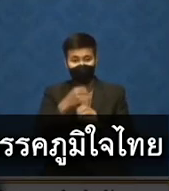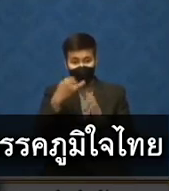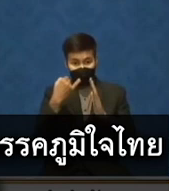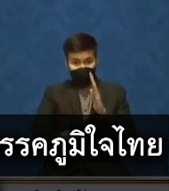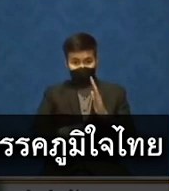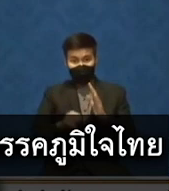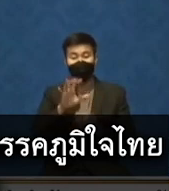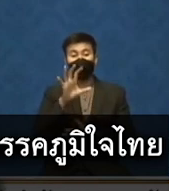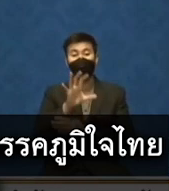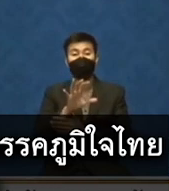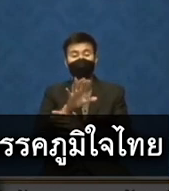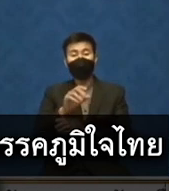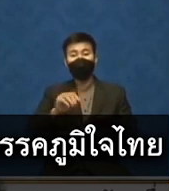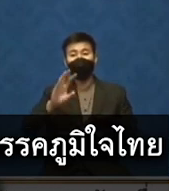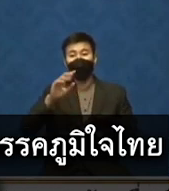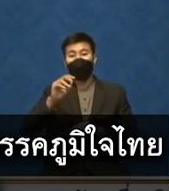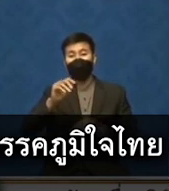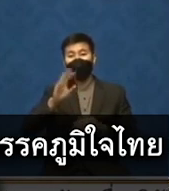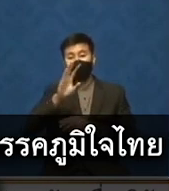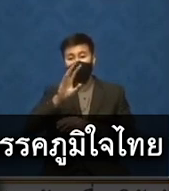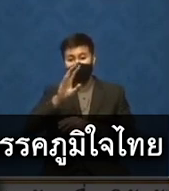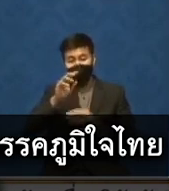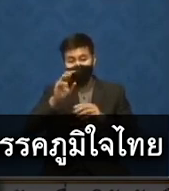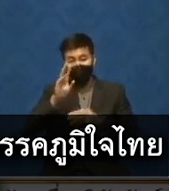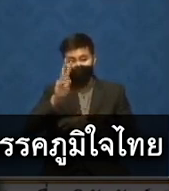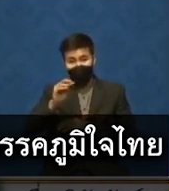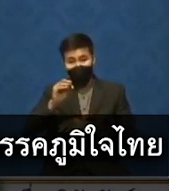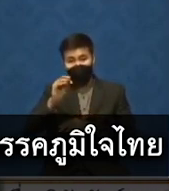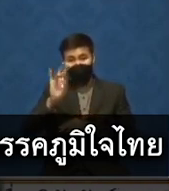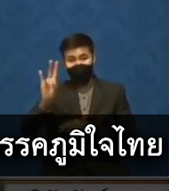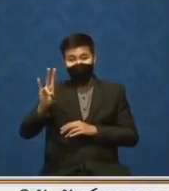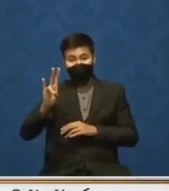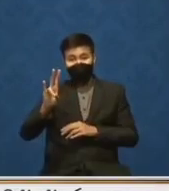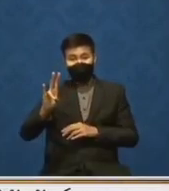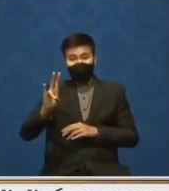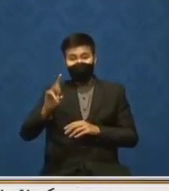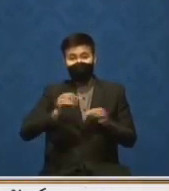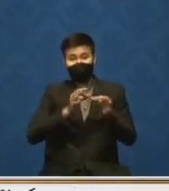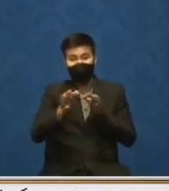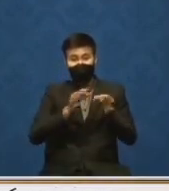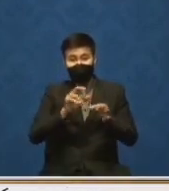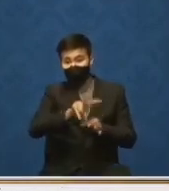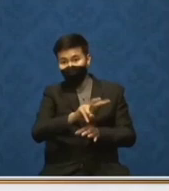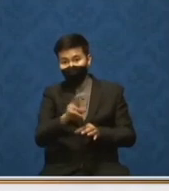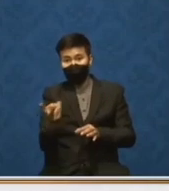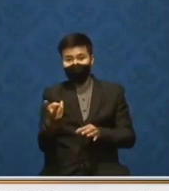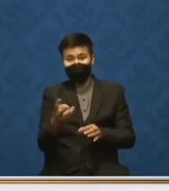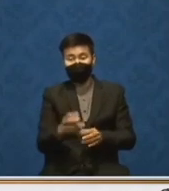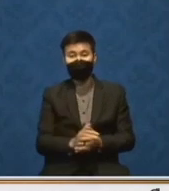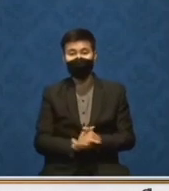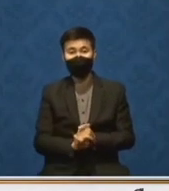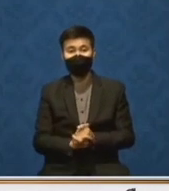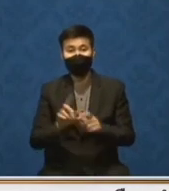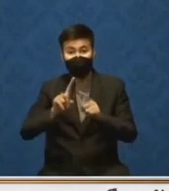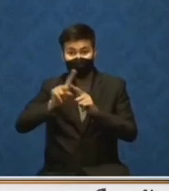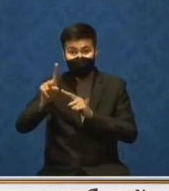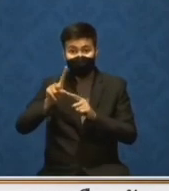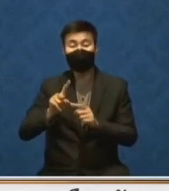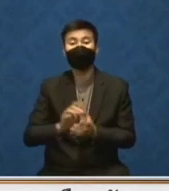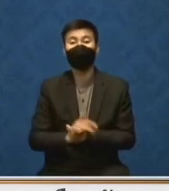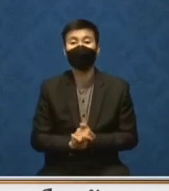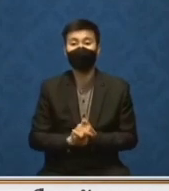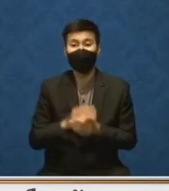67การอภิปรายนี้เขาให้สลับกันประการที่หนึ่งนะครับประการที่